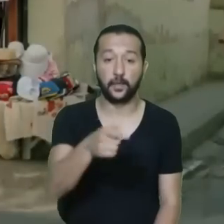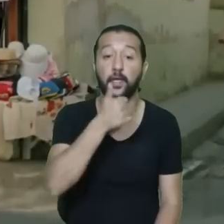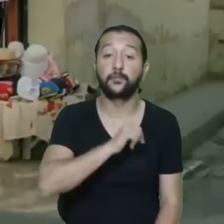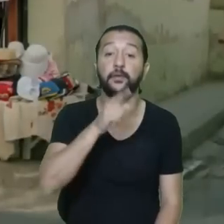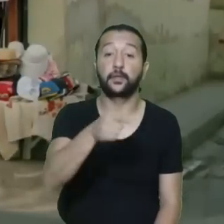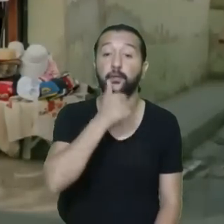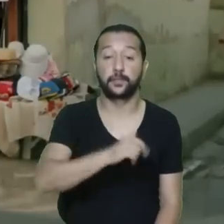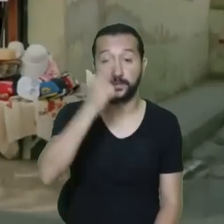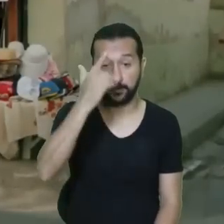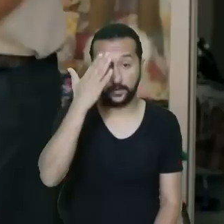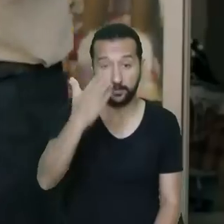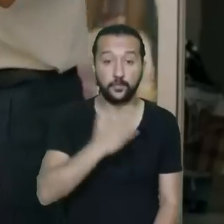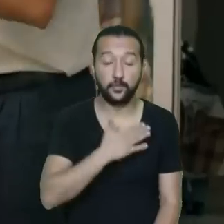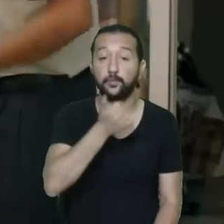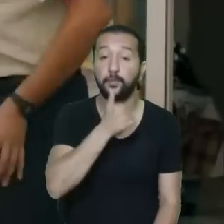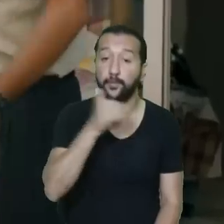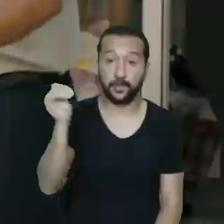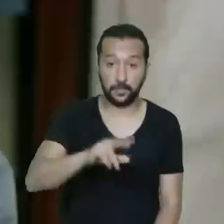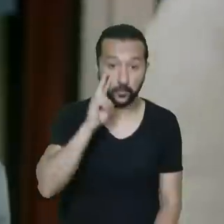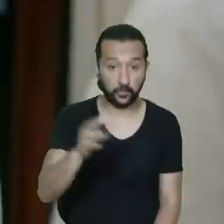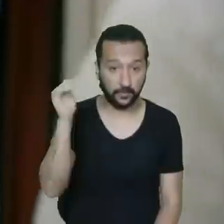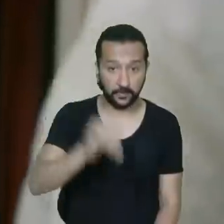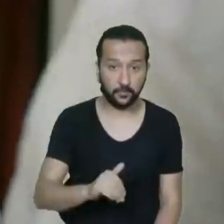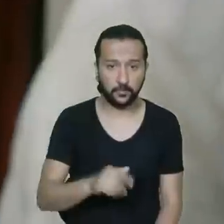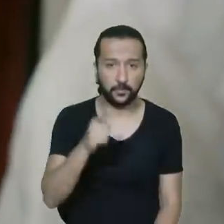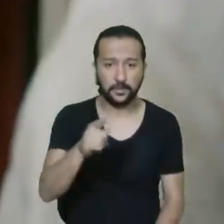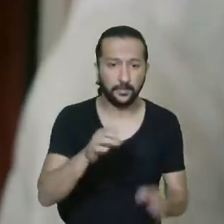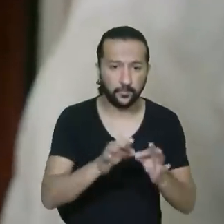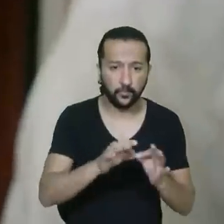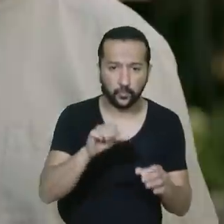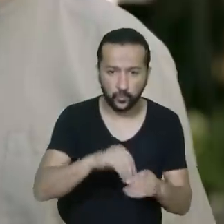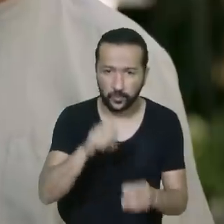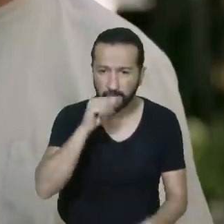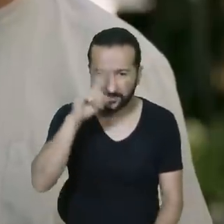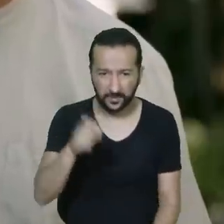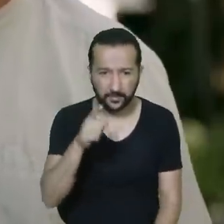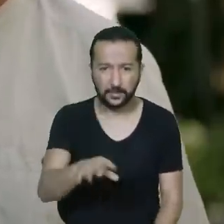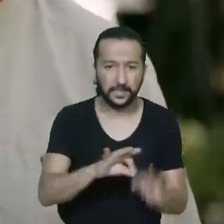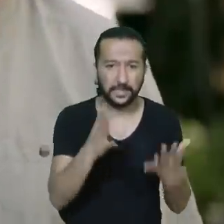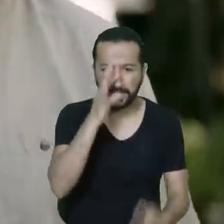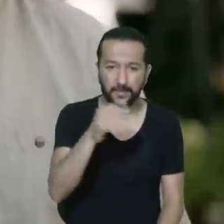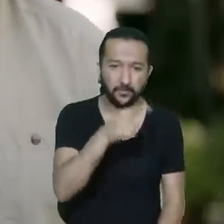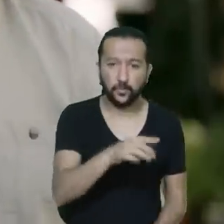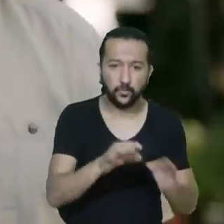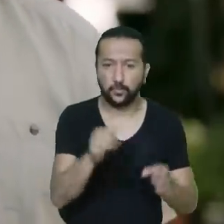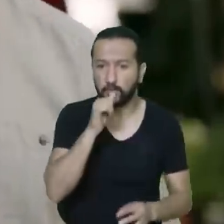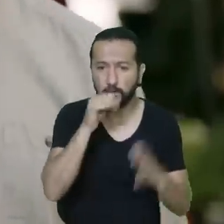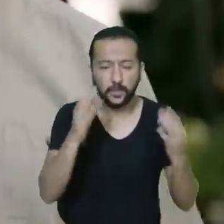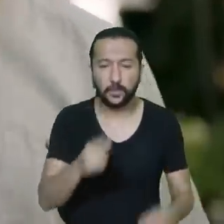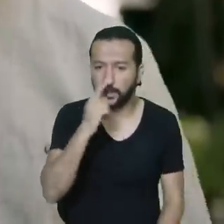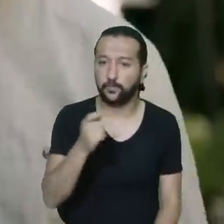Rahmi abi, selamünaleyküm. Babam gördün mü, buradan geçti mi? Burmanlı suyunu içti mi? Kim içeceydin burmanlı